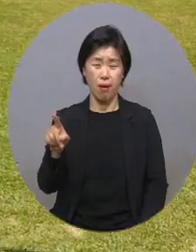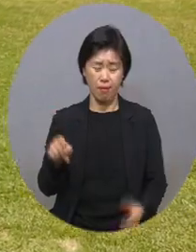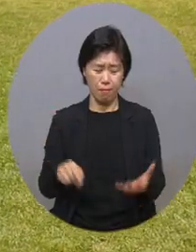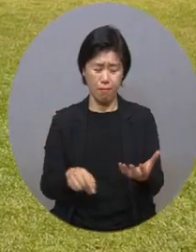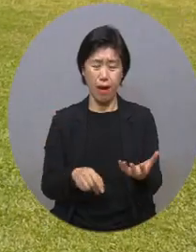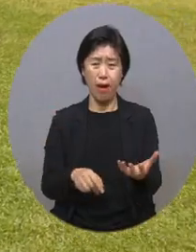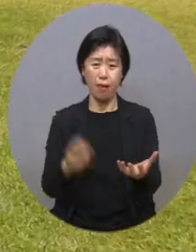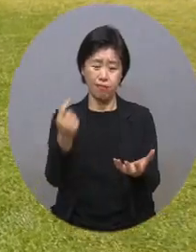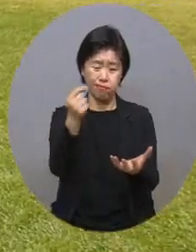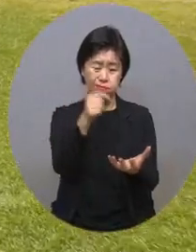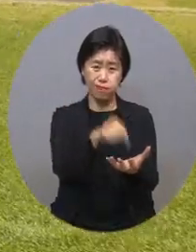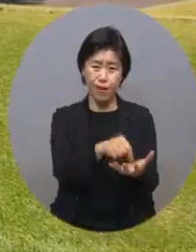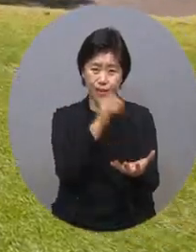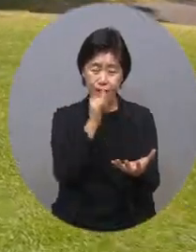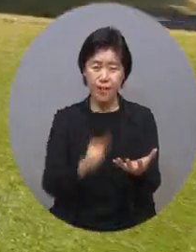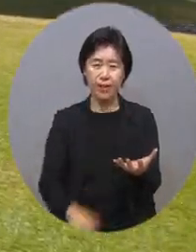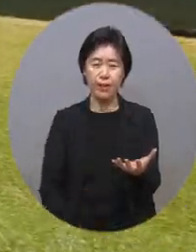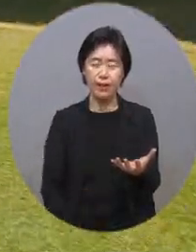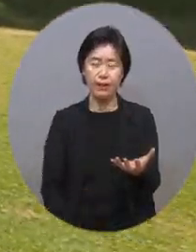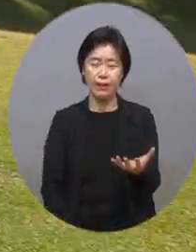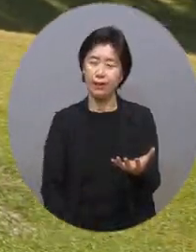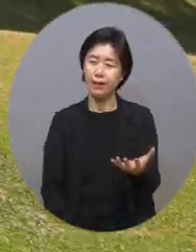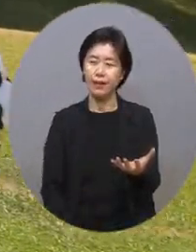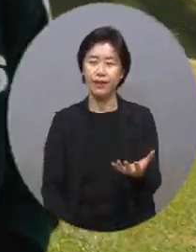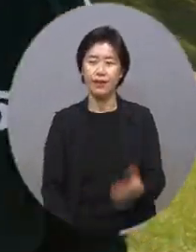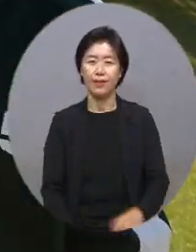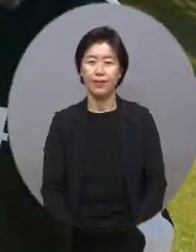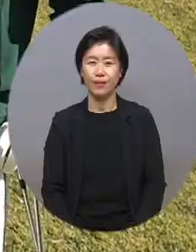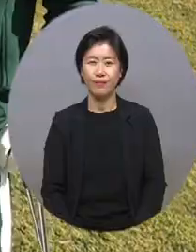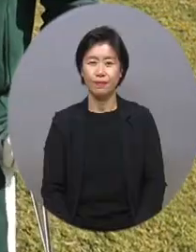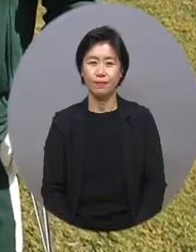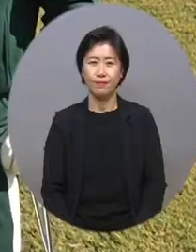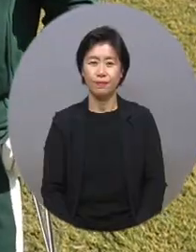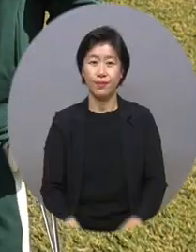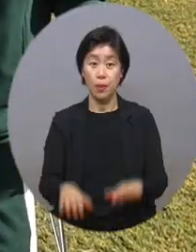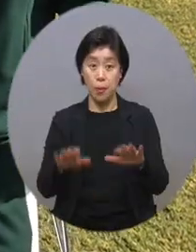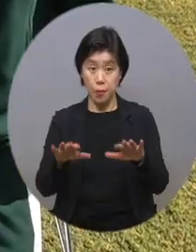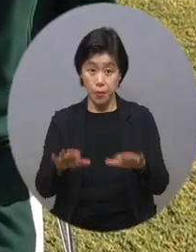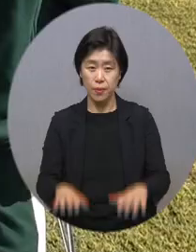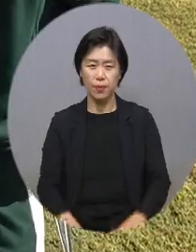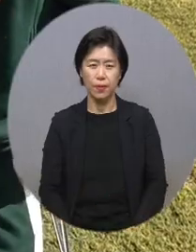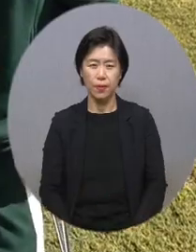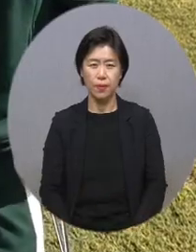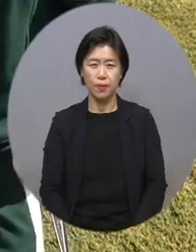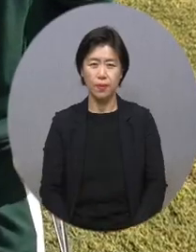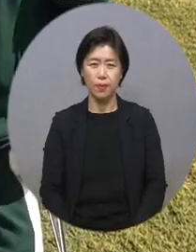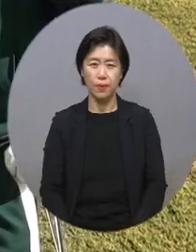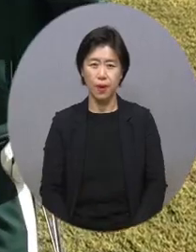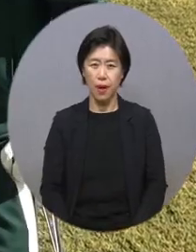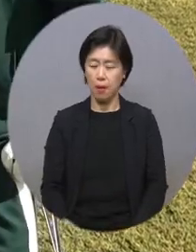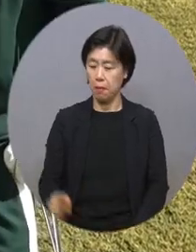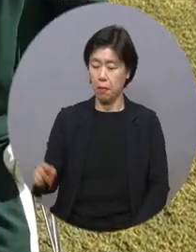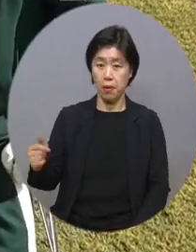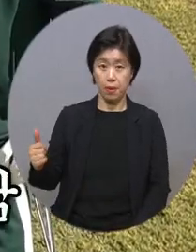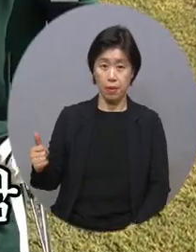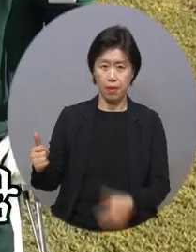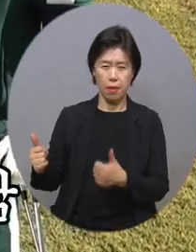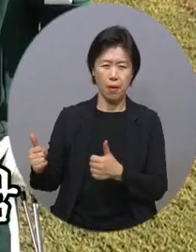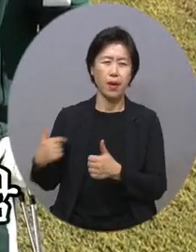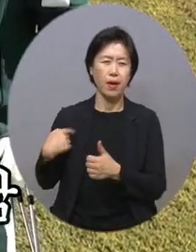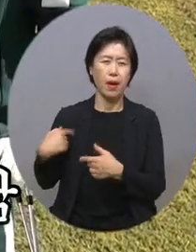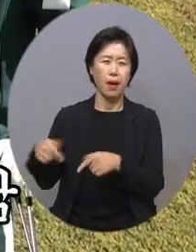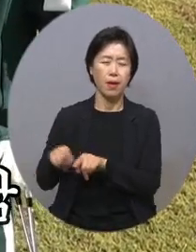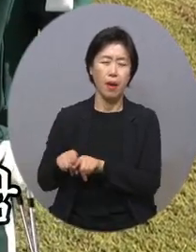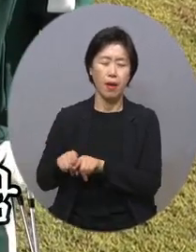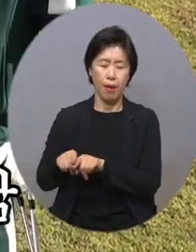벙커에서도 벙커. 갖다 붙일 수도 있습니다. 맞아. 어떻게 될지 몰라. 아까 오늘 사실 갑자기 이동을 같이 하게 됐는데 요즘 벙커 자세